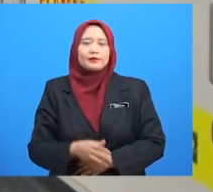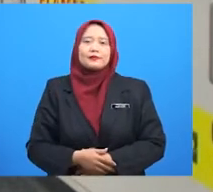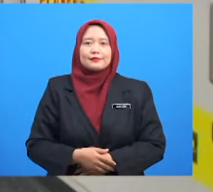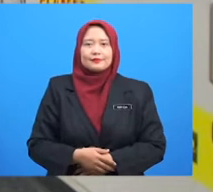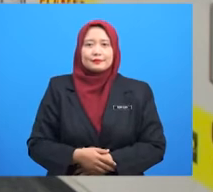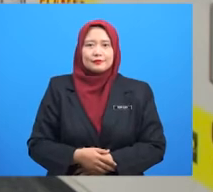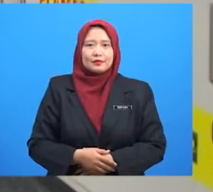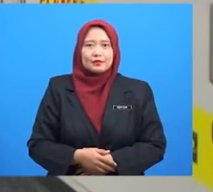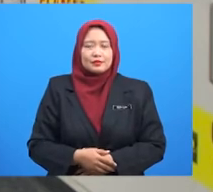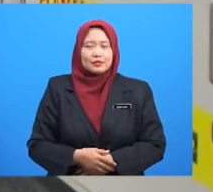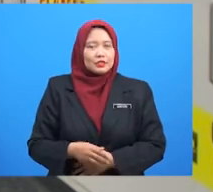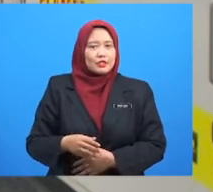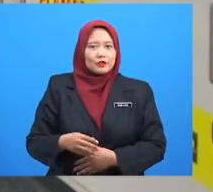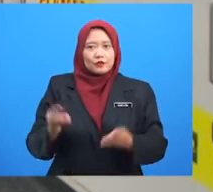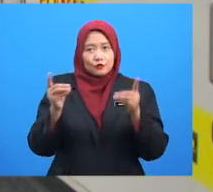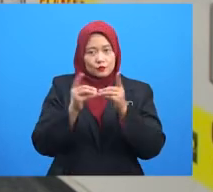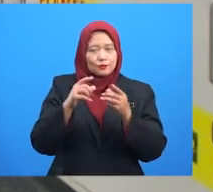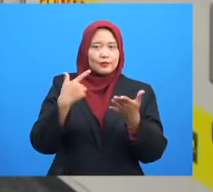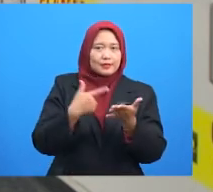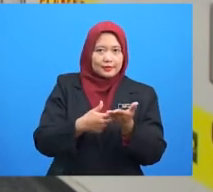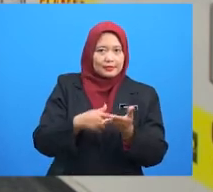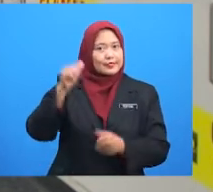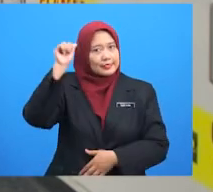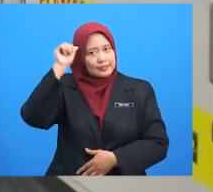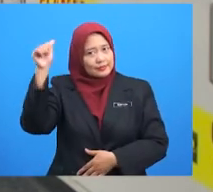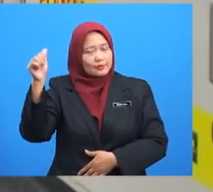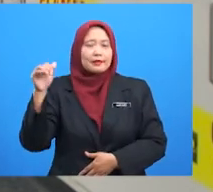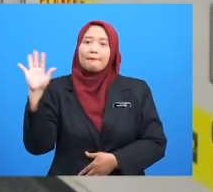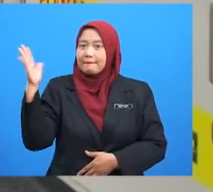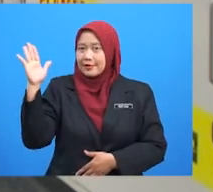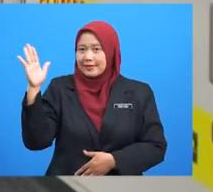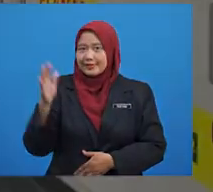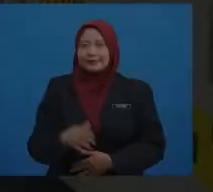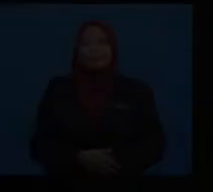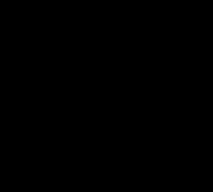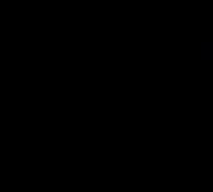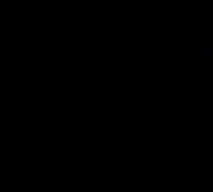saja daripada cikgu. Jumpa lagi. Assalamualaikum. Bye.